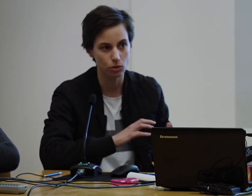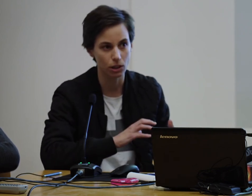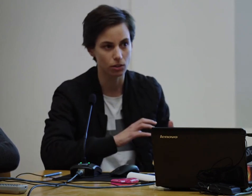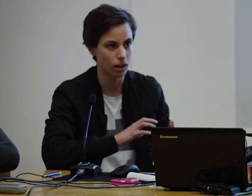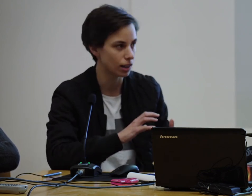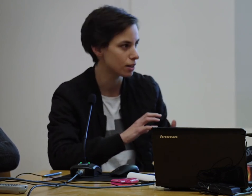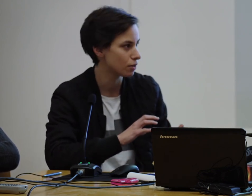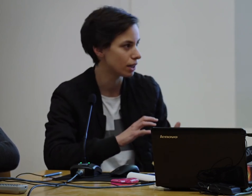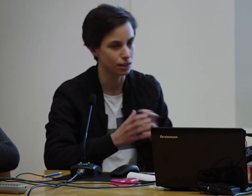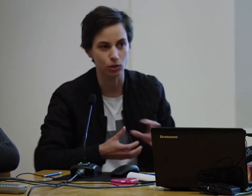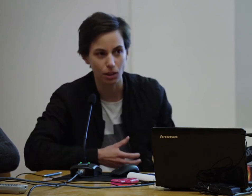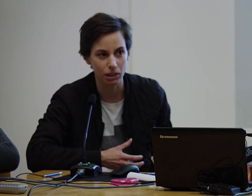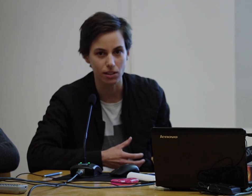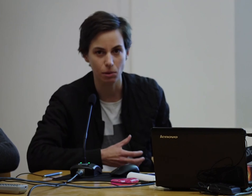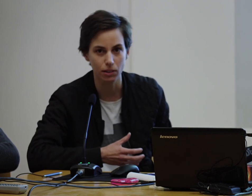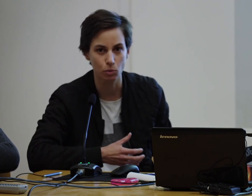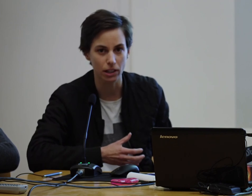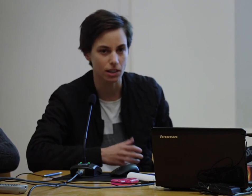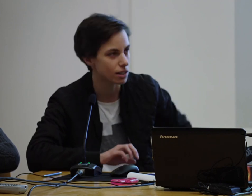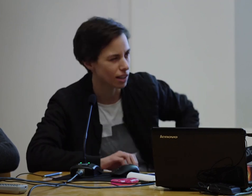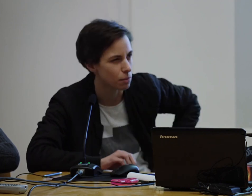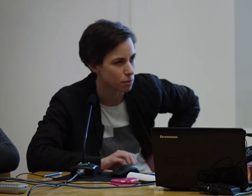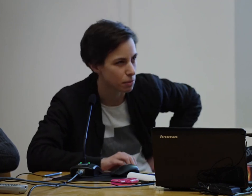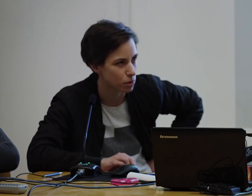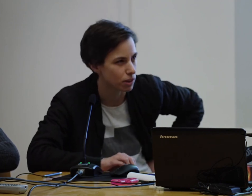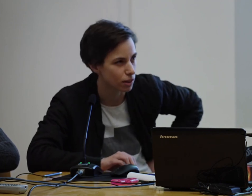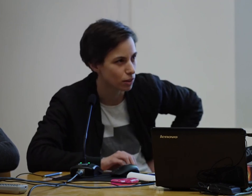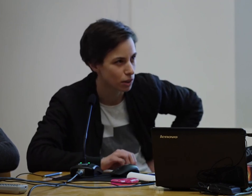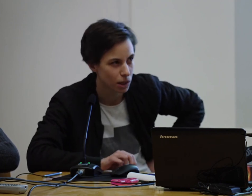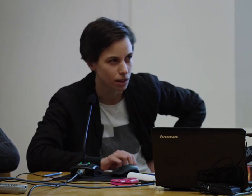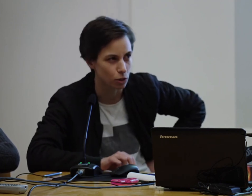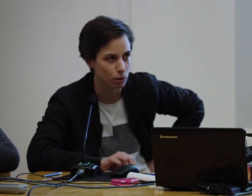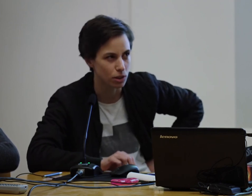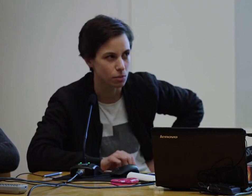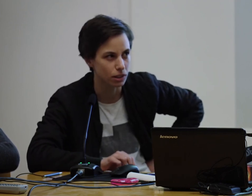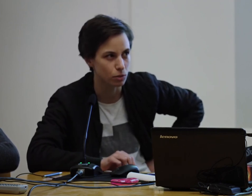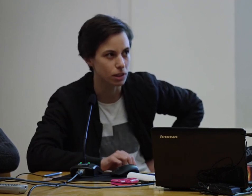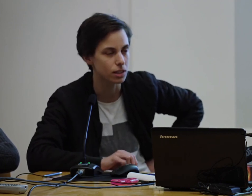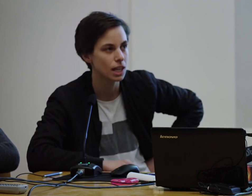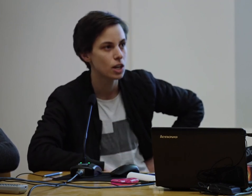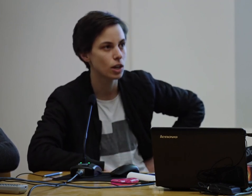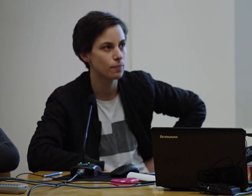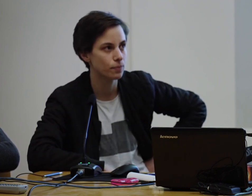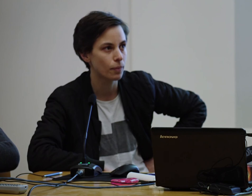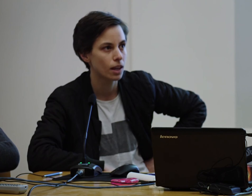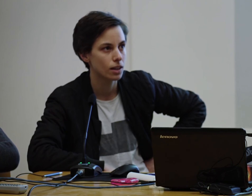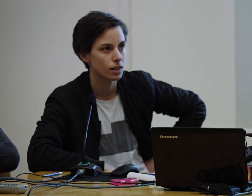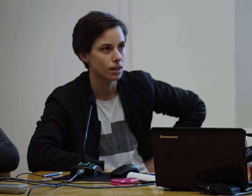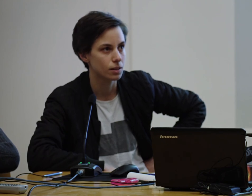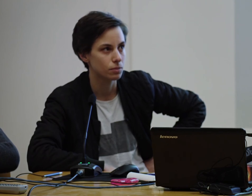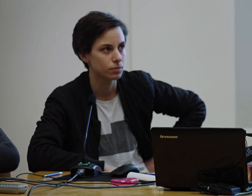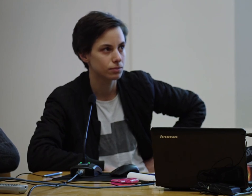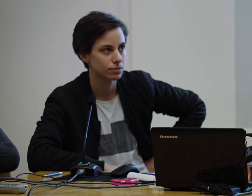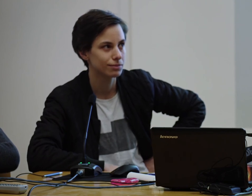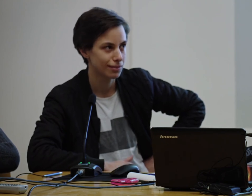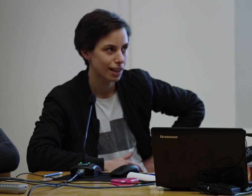to neinstrumentalizovať, a kto teda má disability v umeleckej scéne, a nemali by sme pozvať niekoho, tak kto má tú disability v umeleckej scéne, že